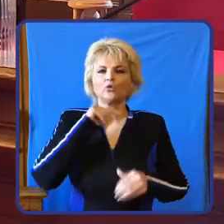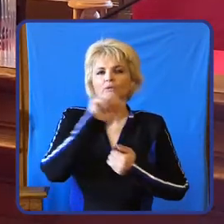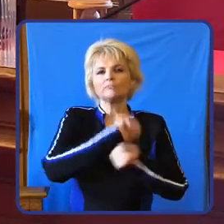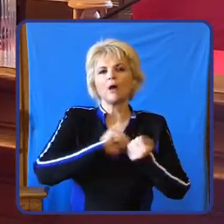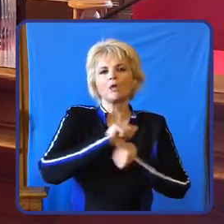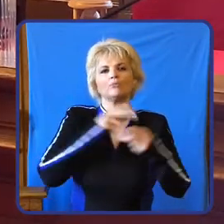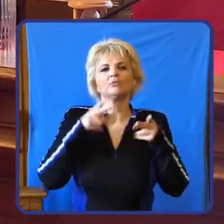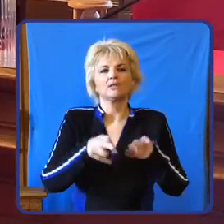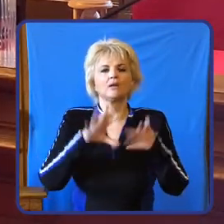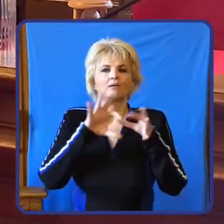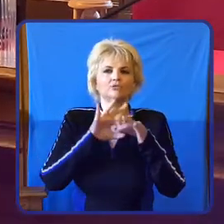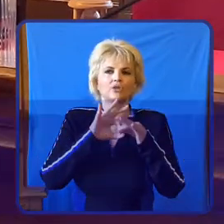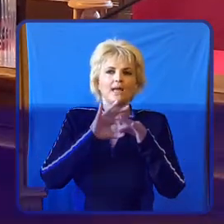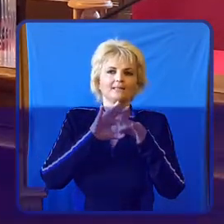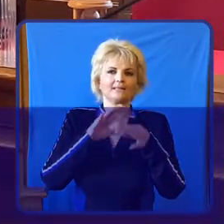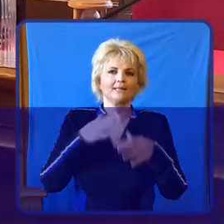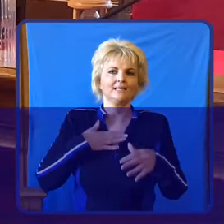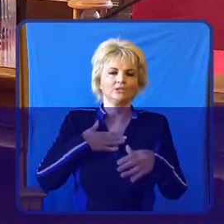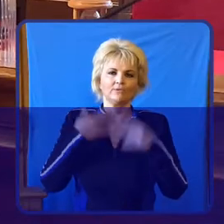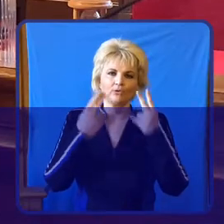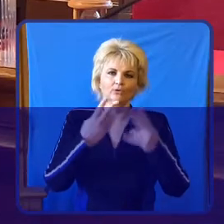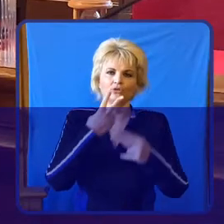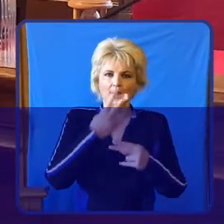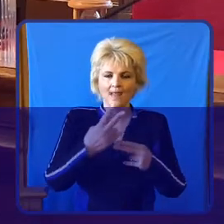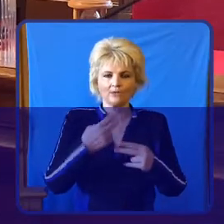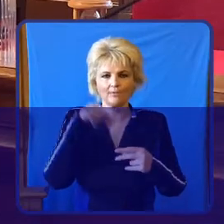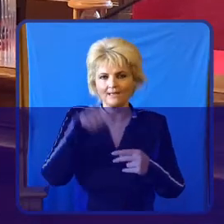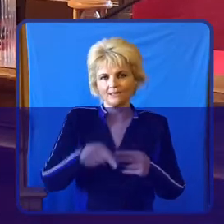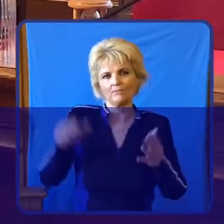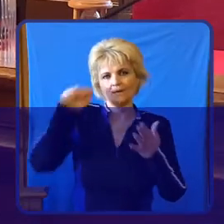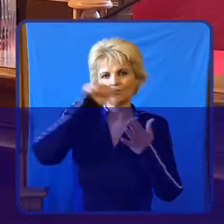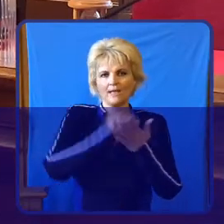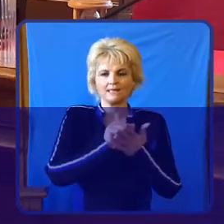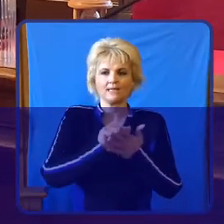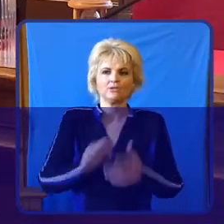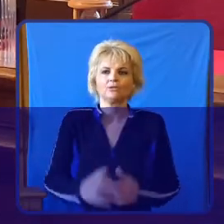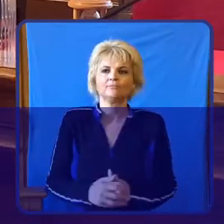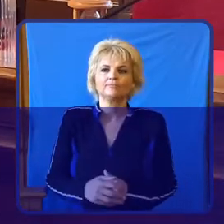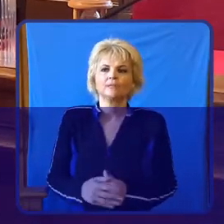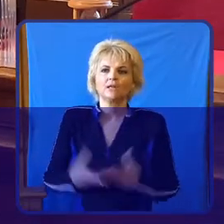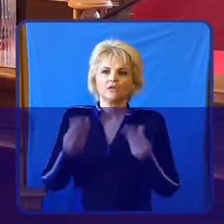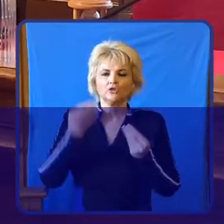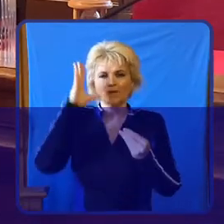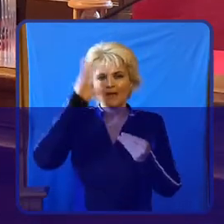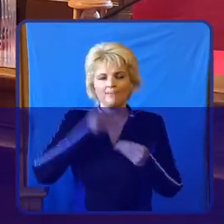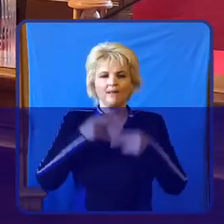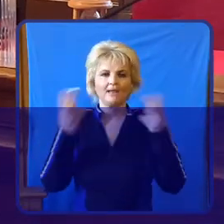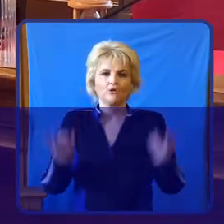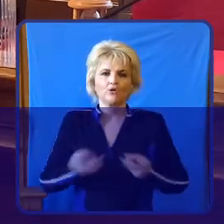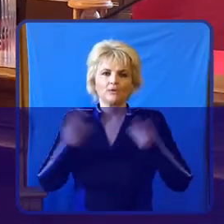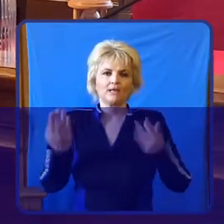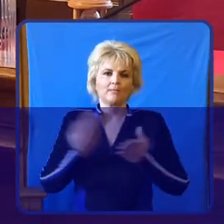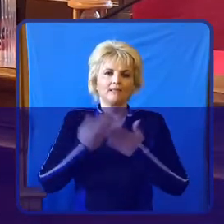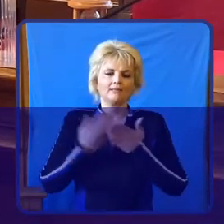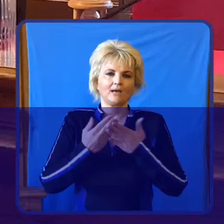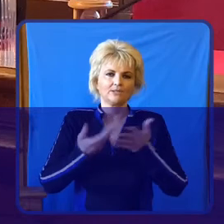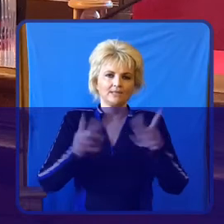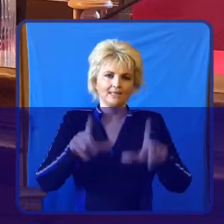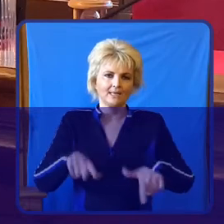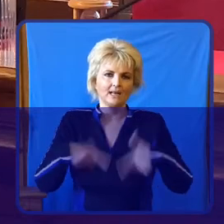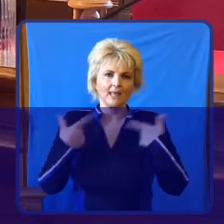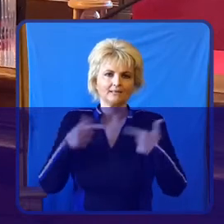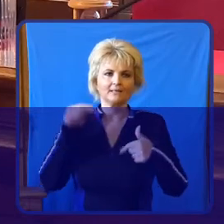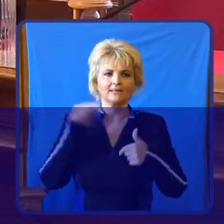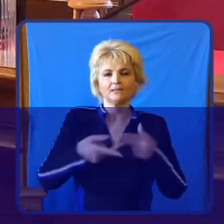Tótmalom utca kapcsán én is nagyon fontosnak tartom ezt a beruházást. Sok embernek könnyíteni meg az életét. És hát ugye